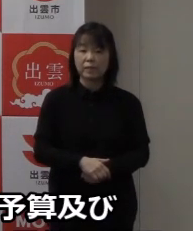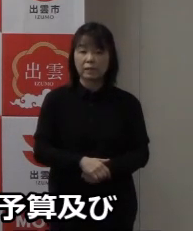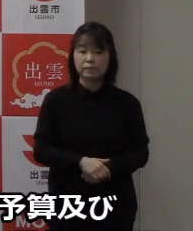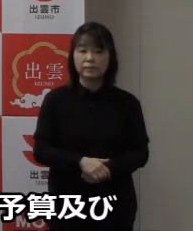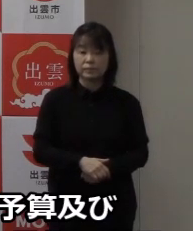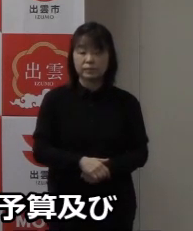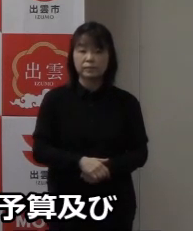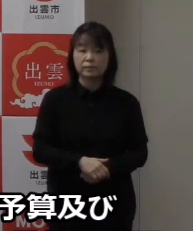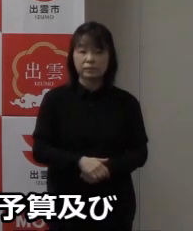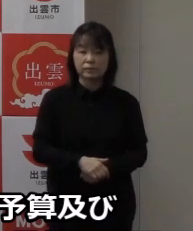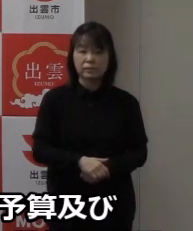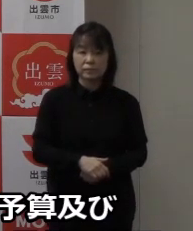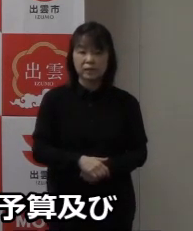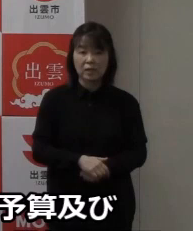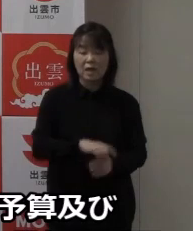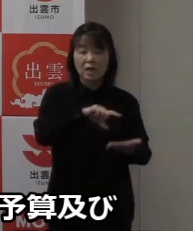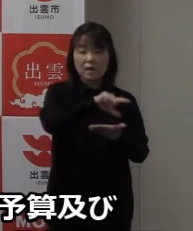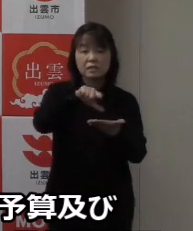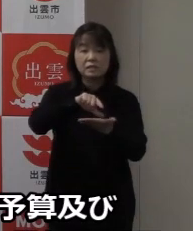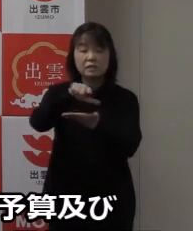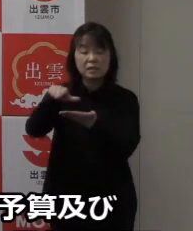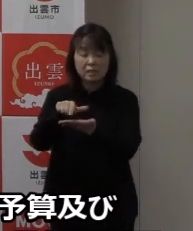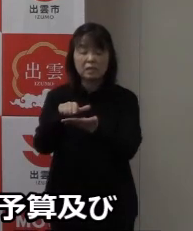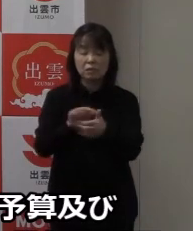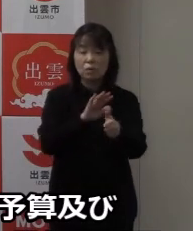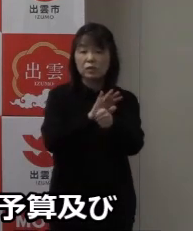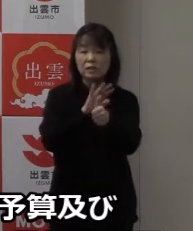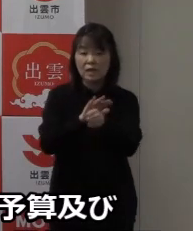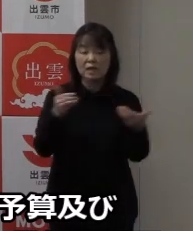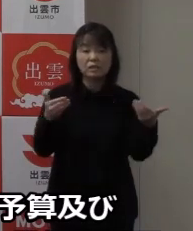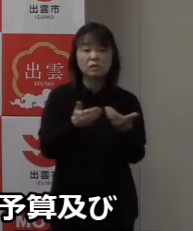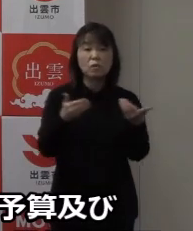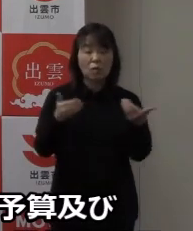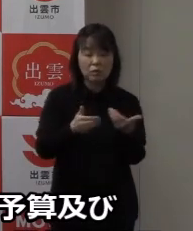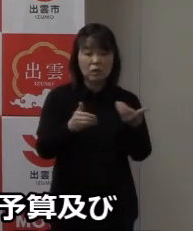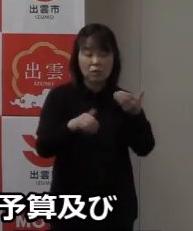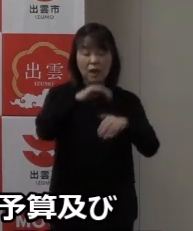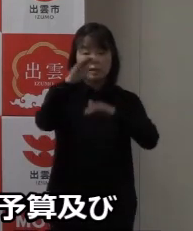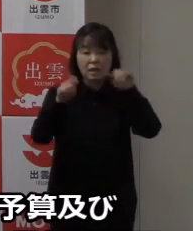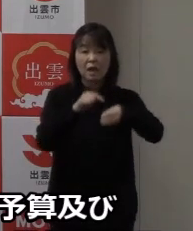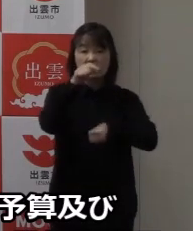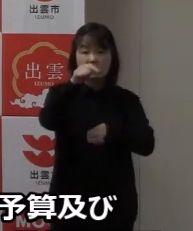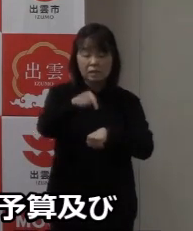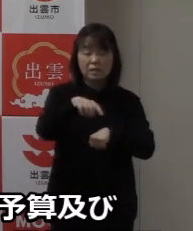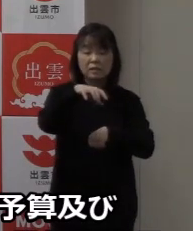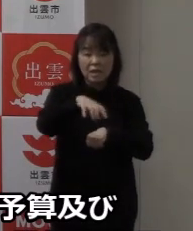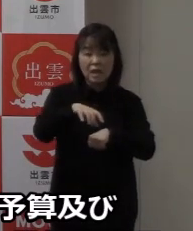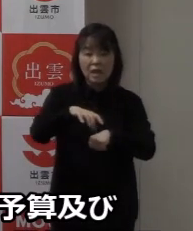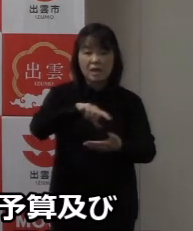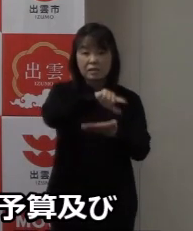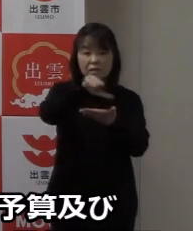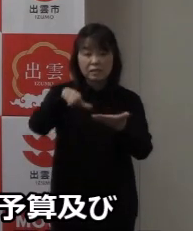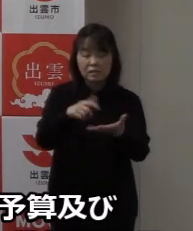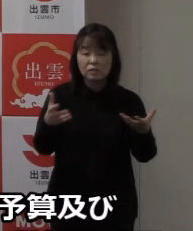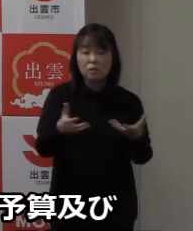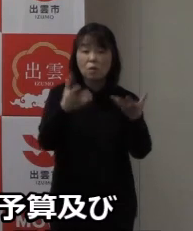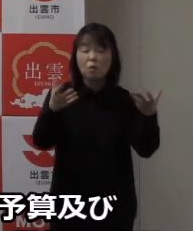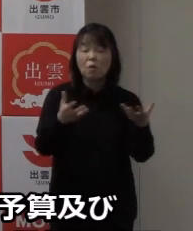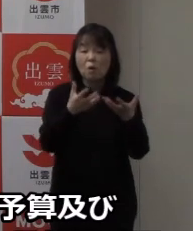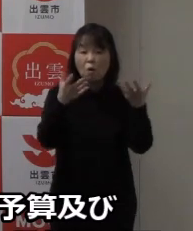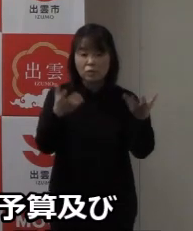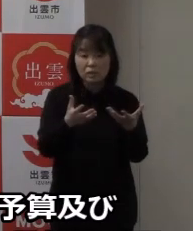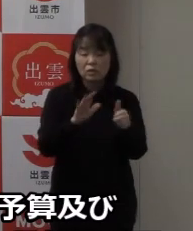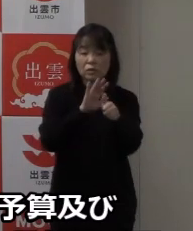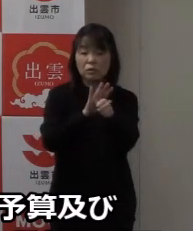集落支援事業におきましては、中山間地域においてですね、地域おこし協力隊の増員をミッション型のです